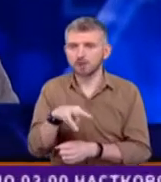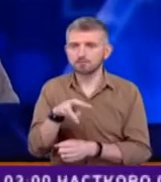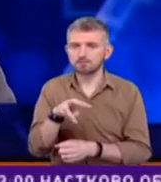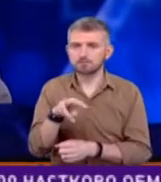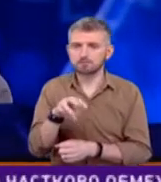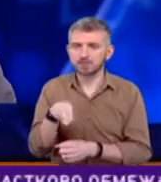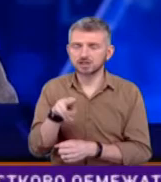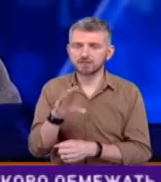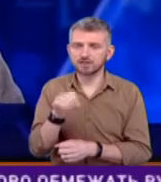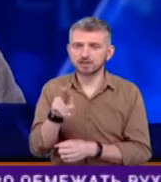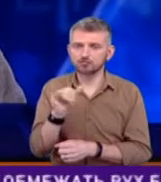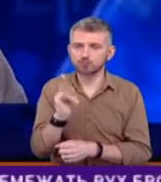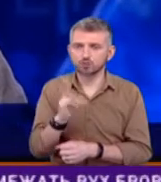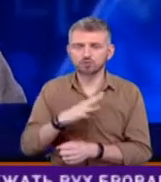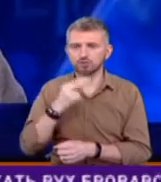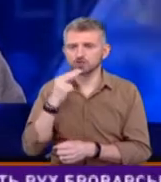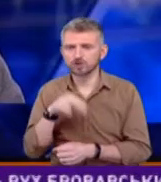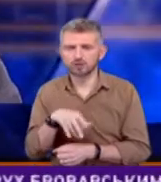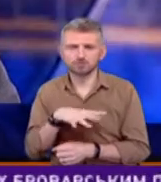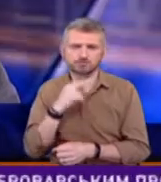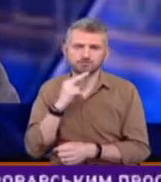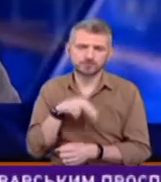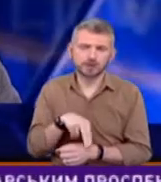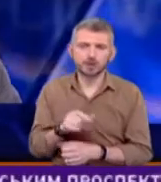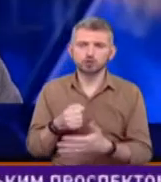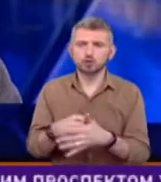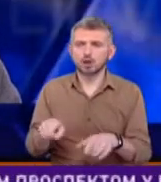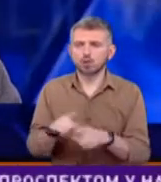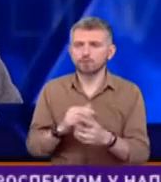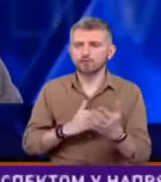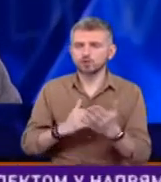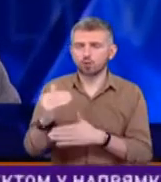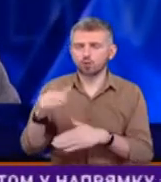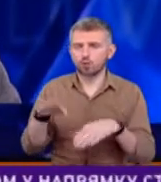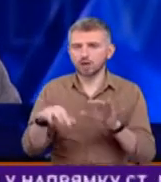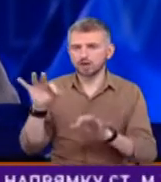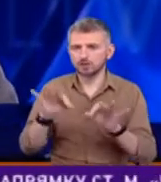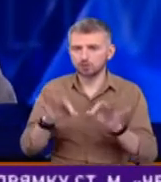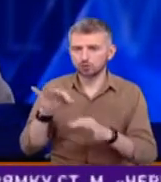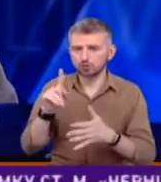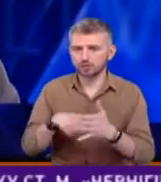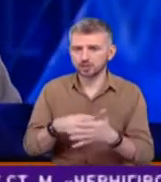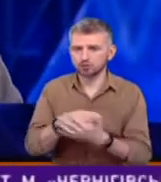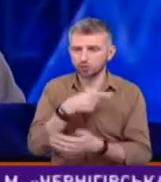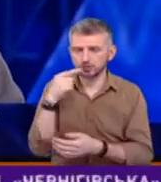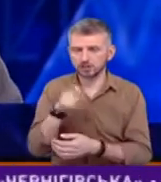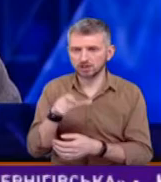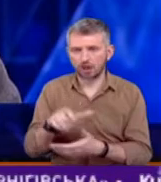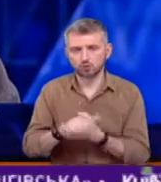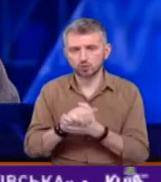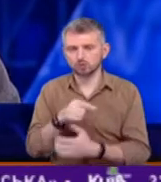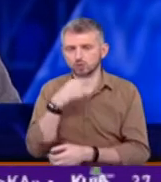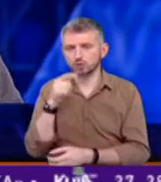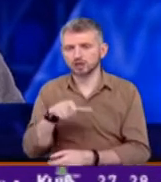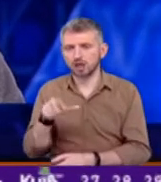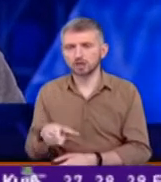якимось чином був причетний, чи міг бути причетний до такого високого рейтингу довіри до росіян, дружби з